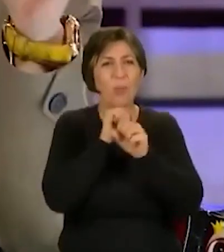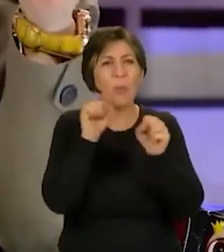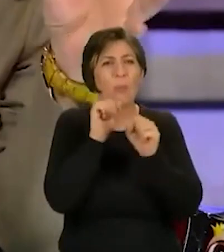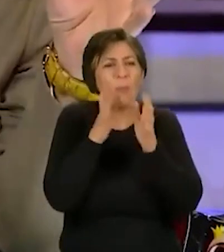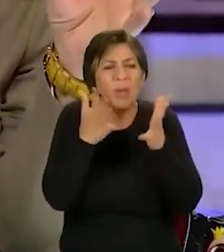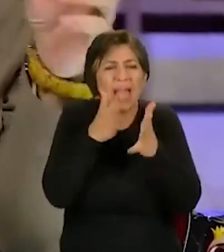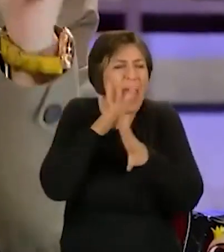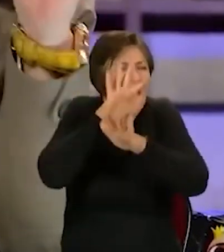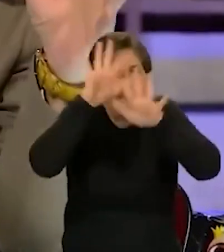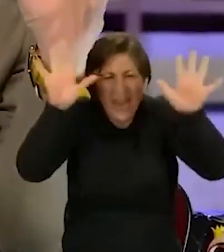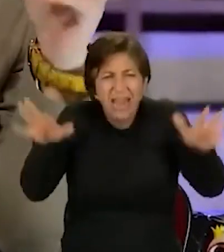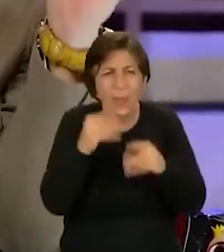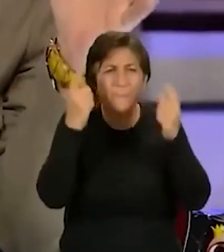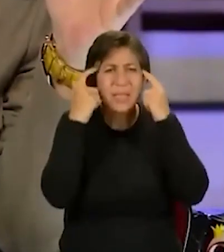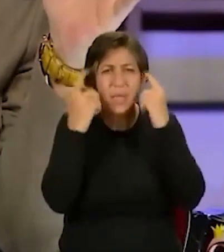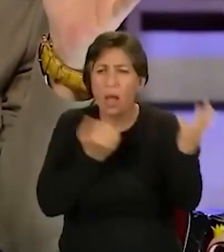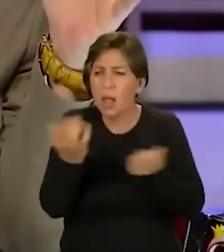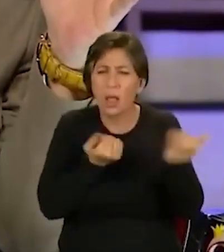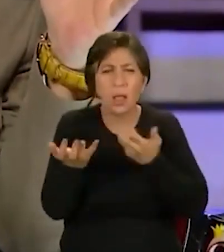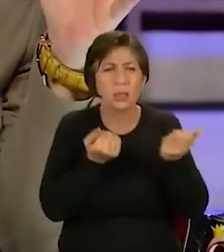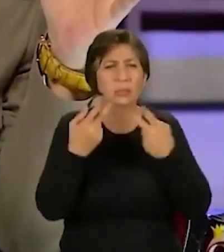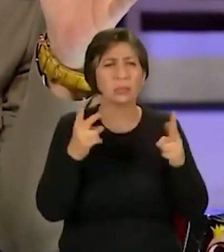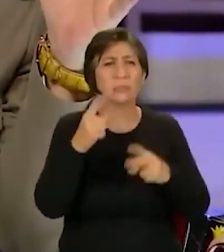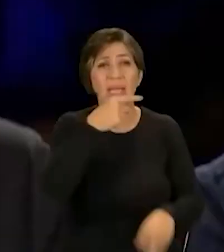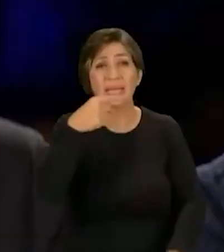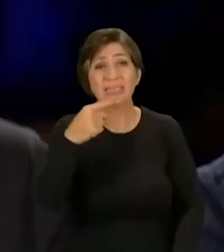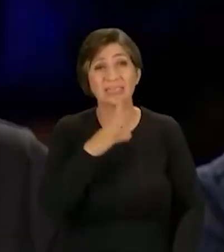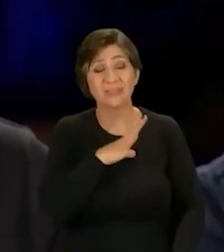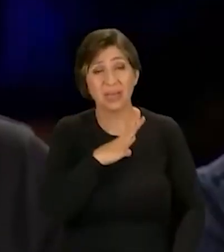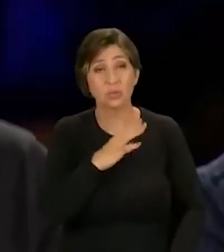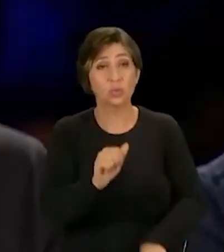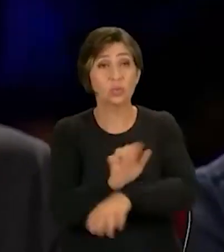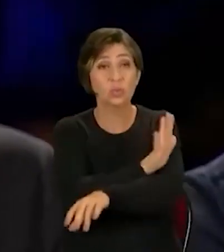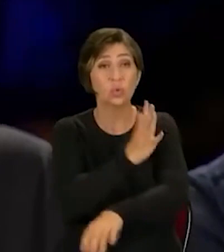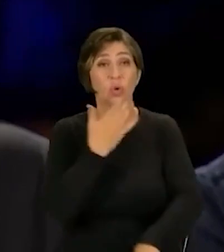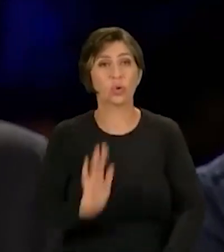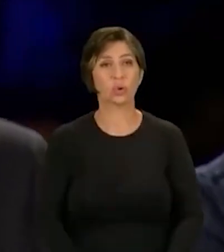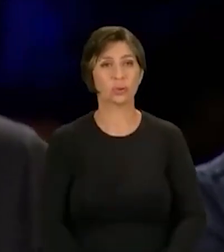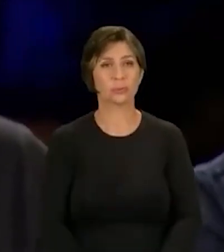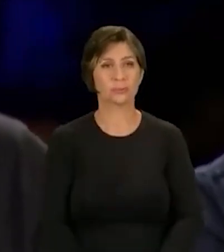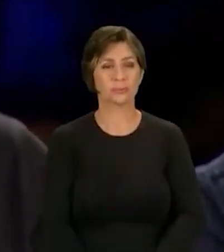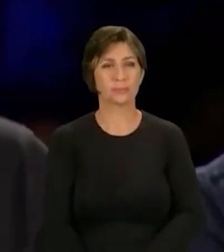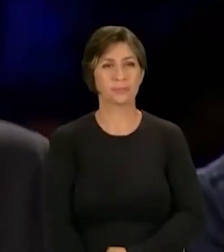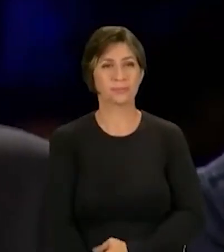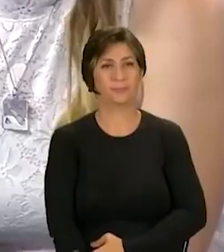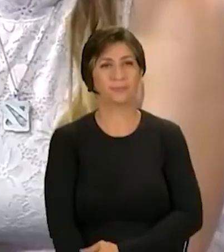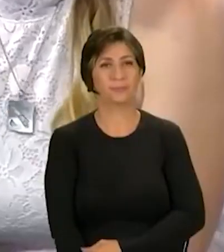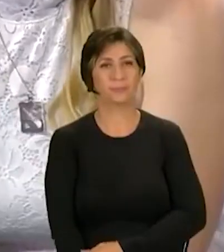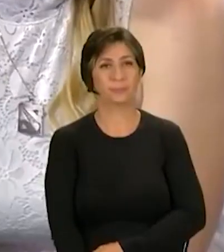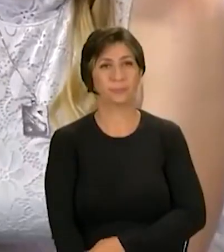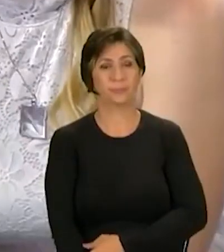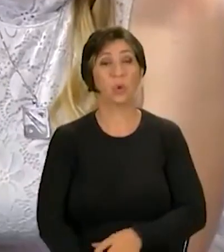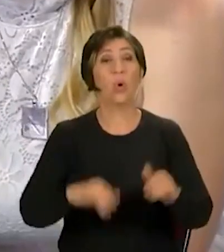ki her yerden İşte enformasyon bombalanıyor. Bir eksik var orada. Bombalanıyor. Duygu yok. Duygu. Bakın duygu, oyunları niye